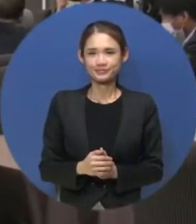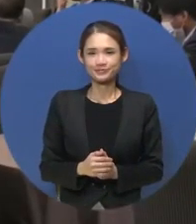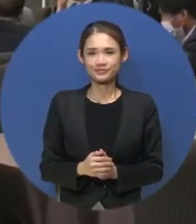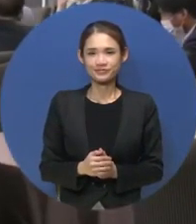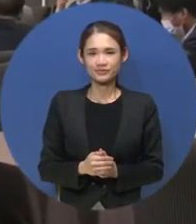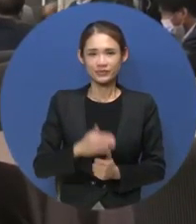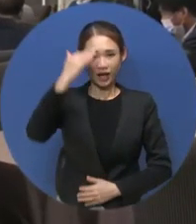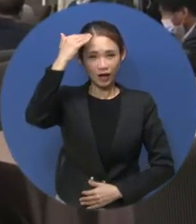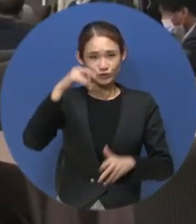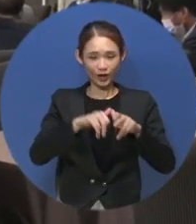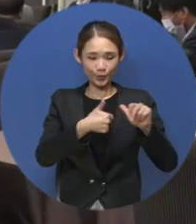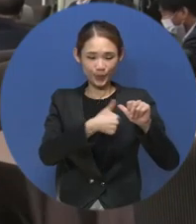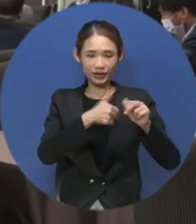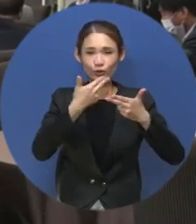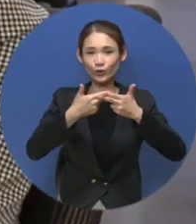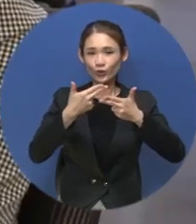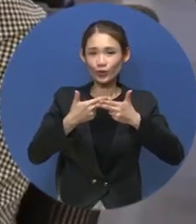전북방송 최정은이었습니다.